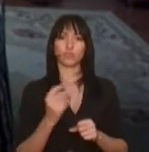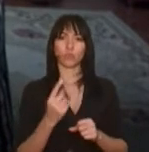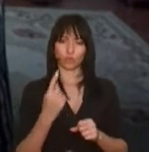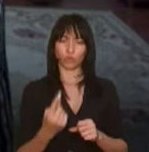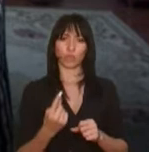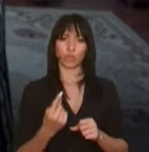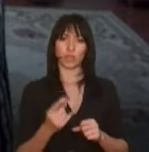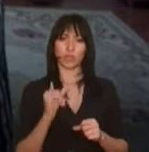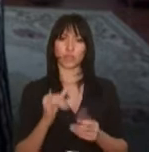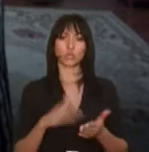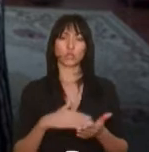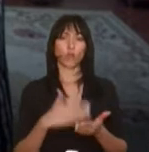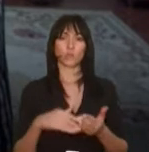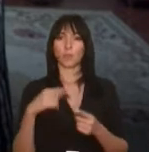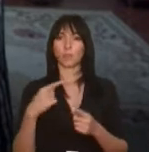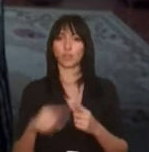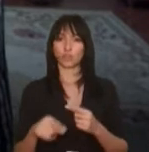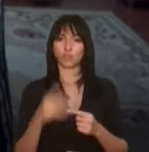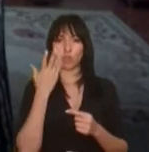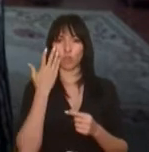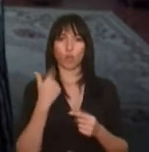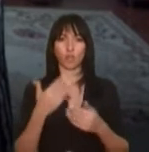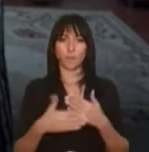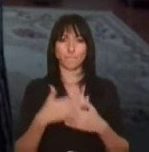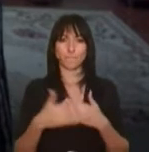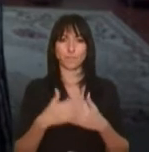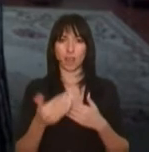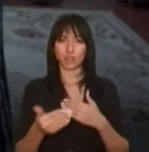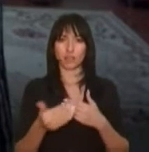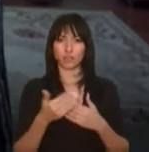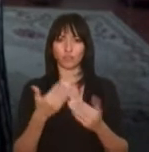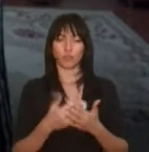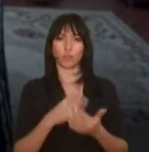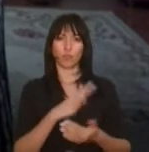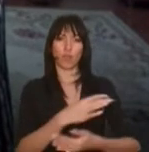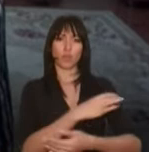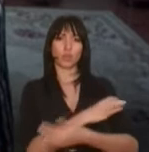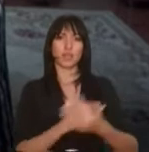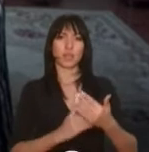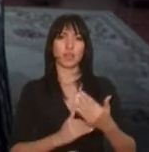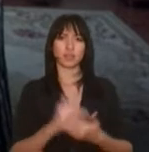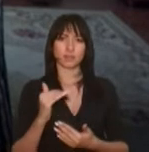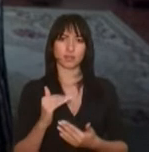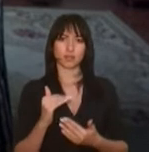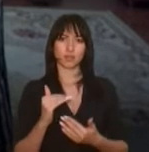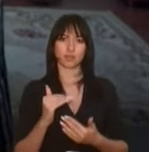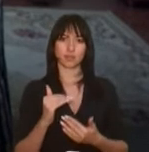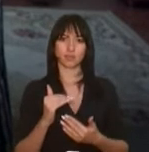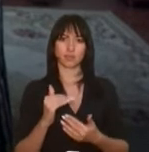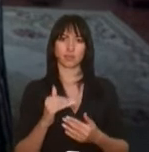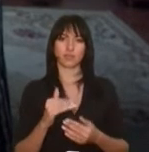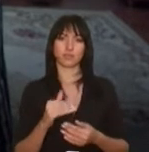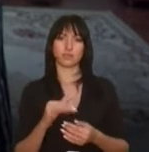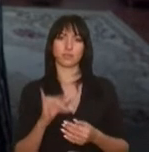І зовсім інша справа, коли практично здоровій дитині стає, так би мовити, зле, йде